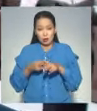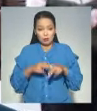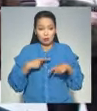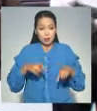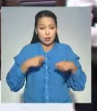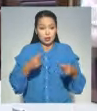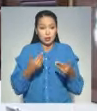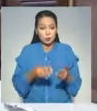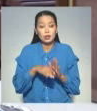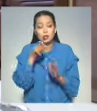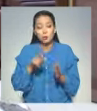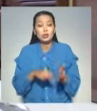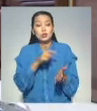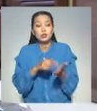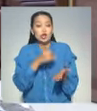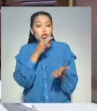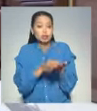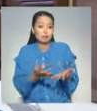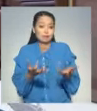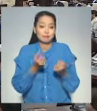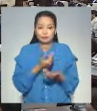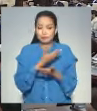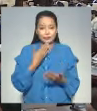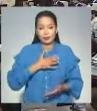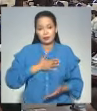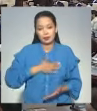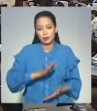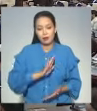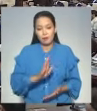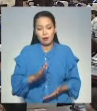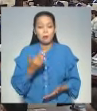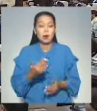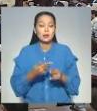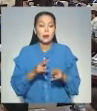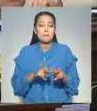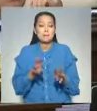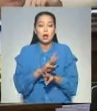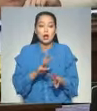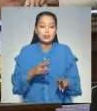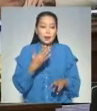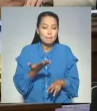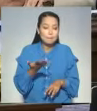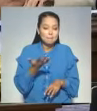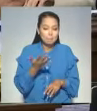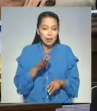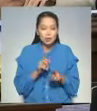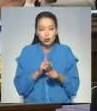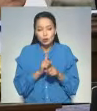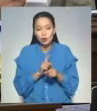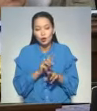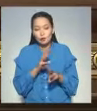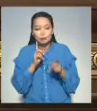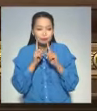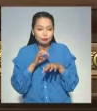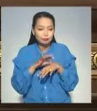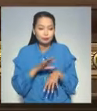Сол себептен депутаттық сауалдарға жауапқа әлі көңіліміз көншімейді. Сессия барысында министрлермен 5 үкімет сағат өткізілді. Депутаттар